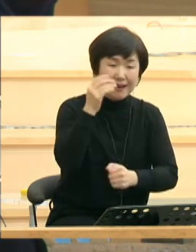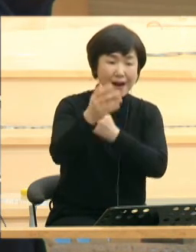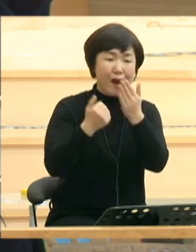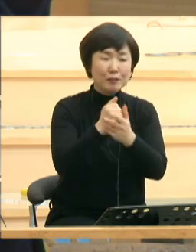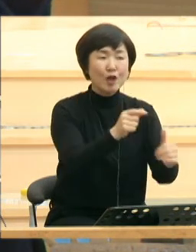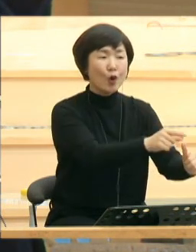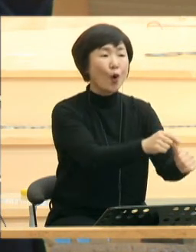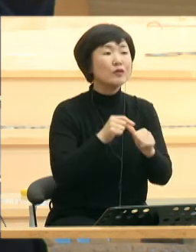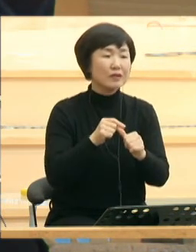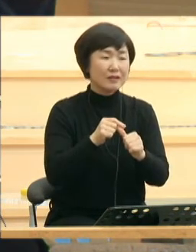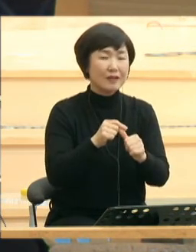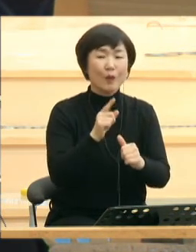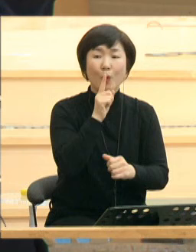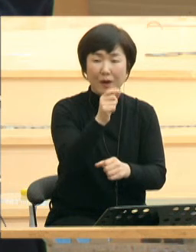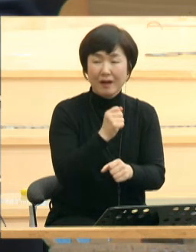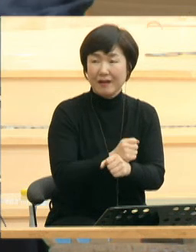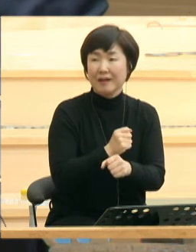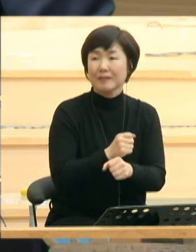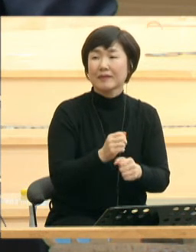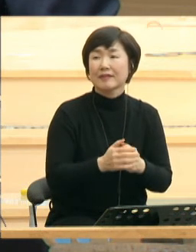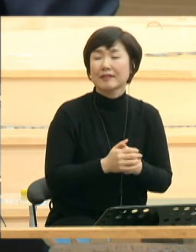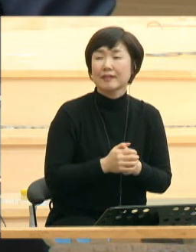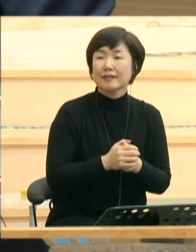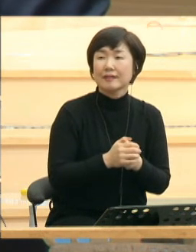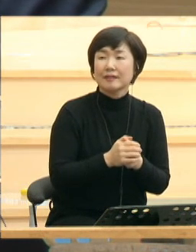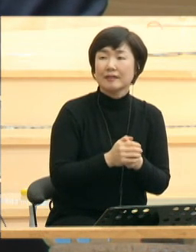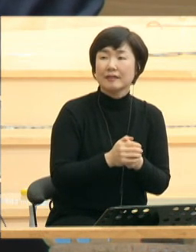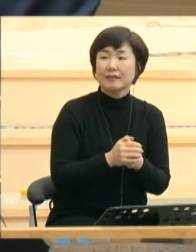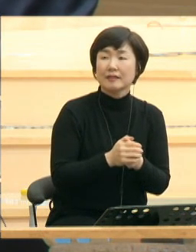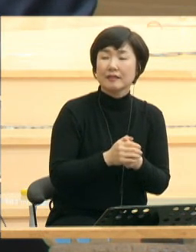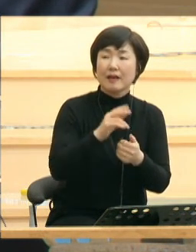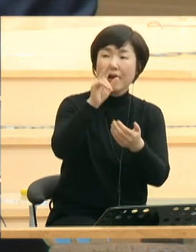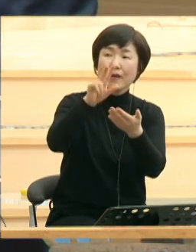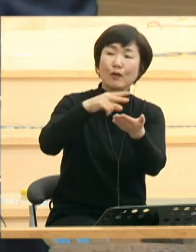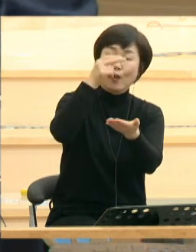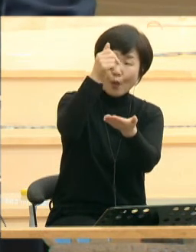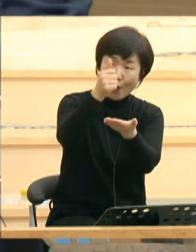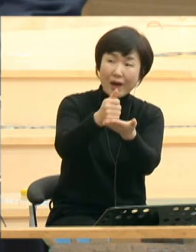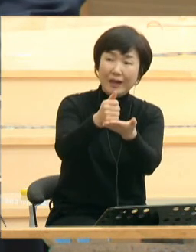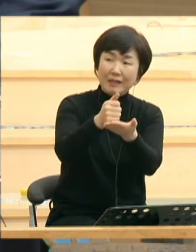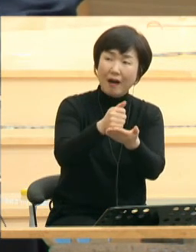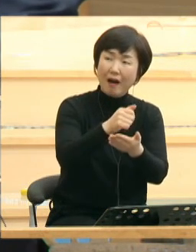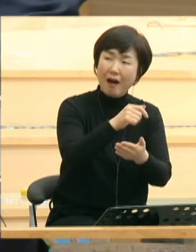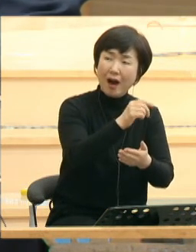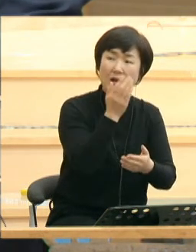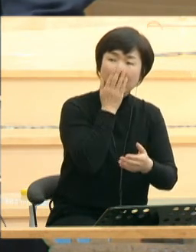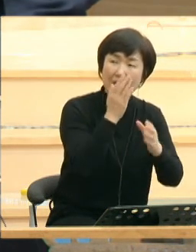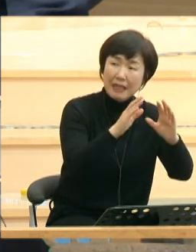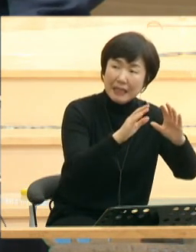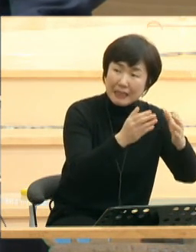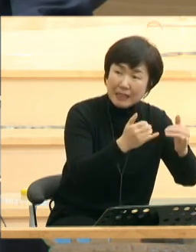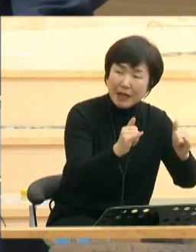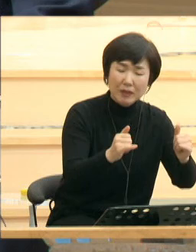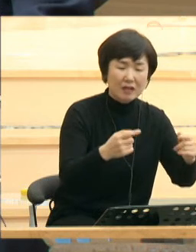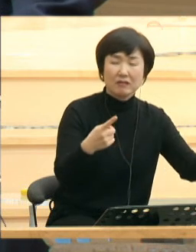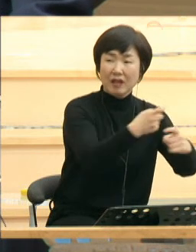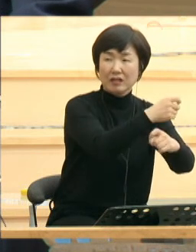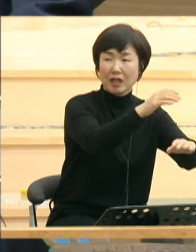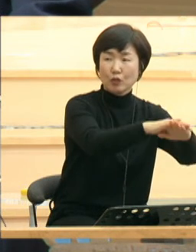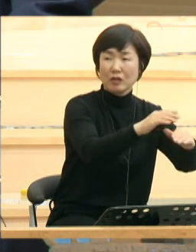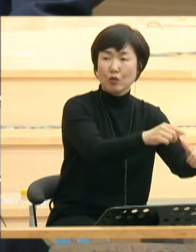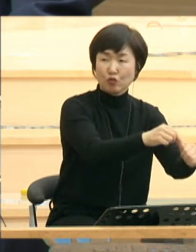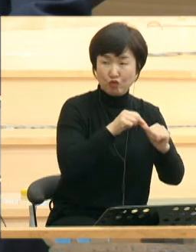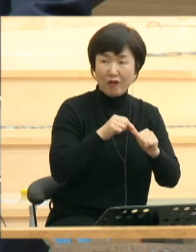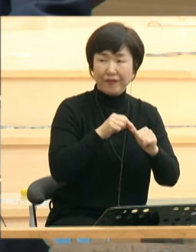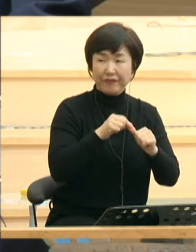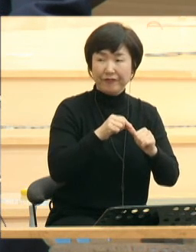건져내 신다 말합니다 언제냐 18 적이 있습니다 같이 시작 요하 께서 글을 계속 에 보내서 구원